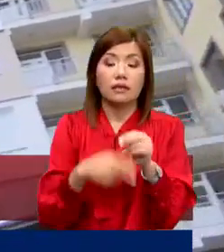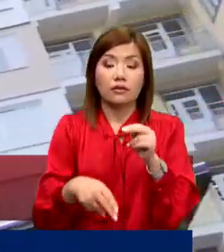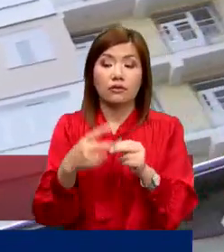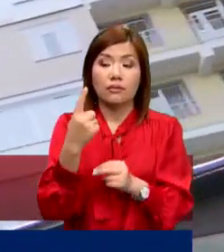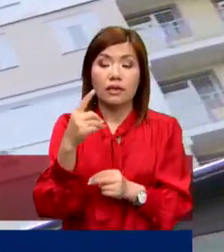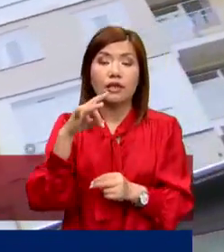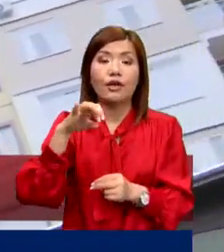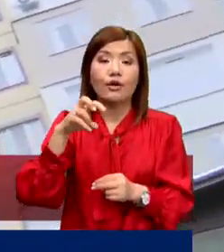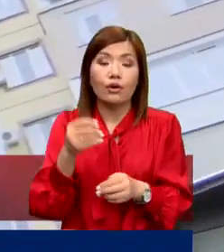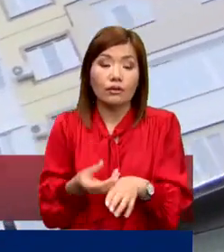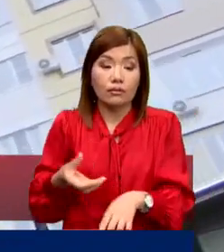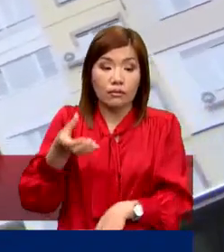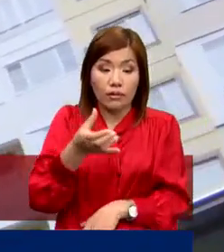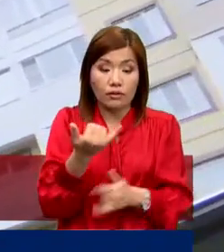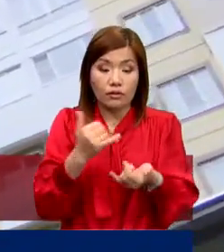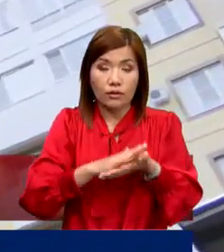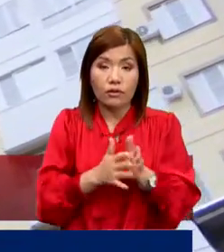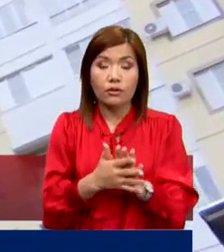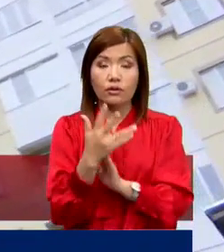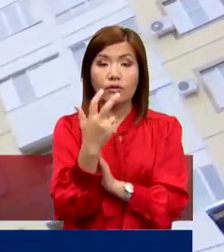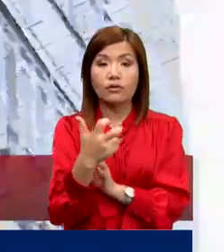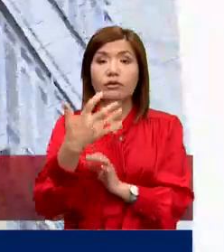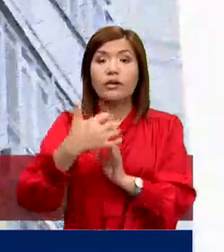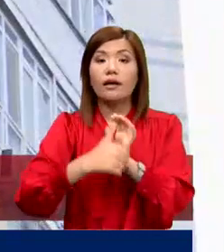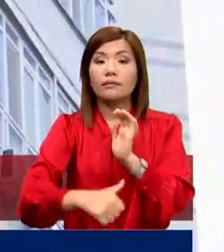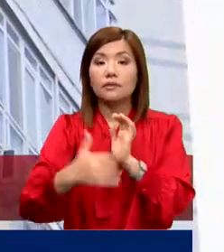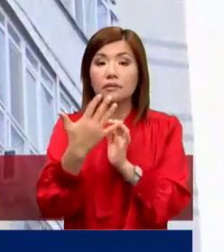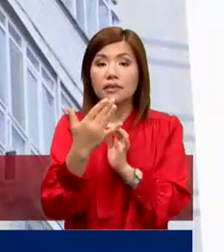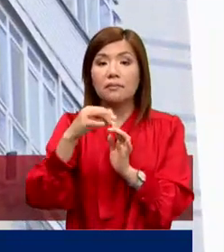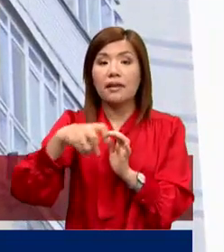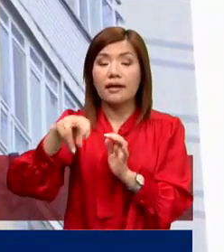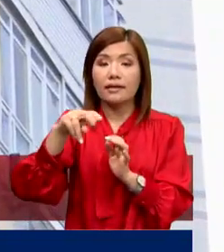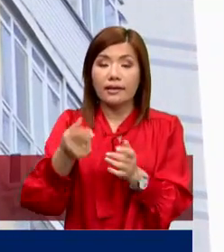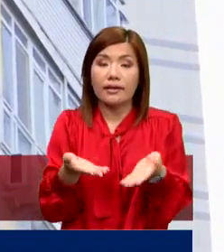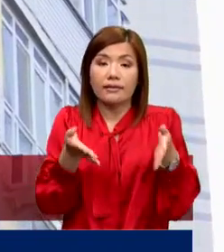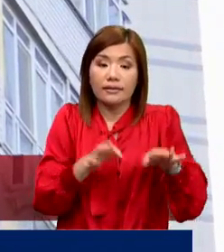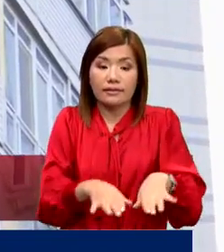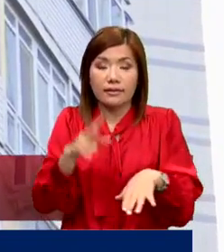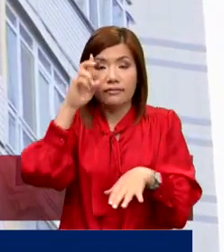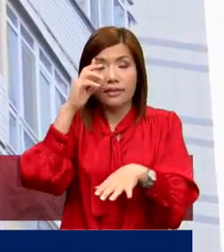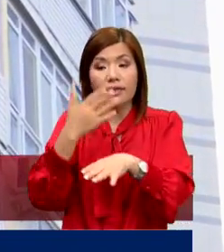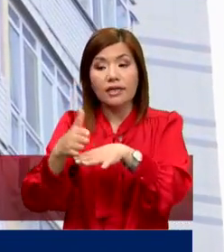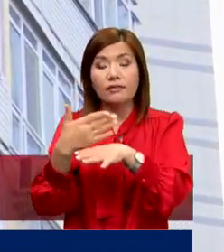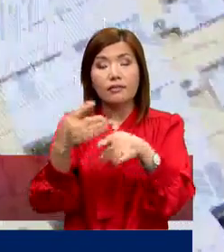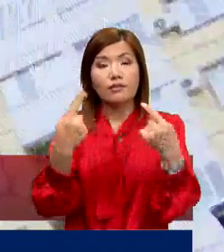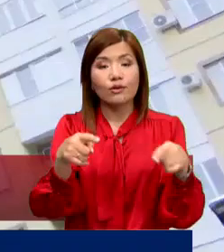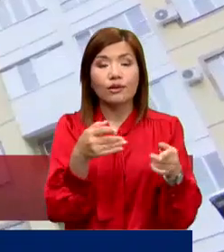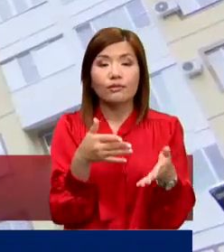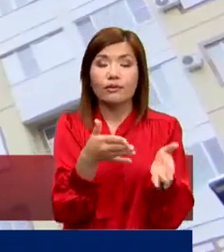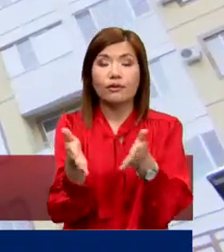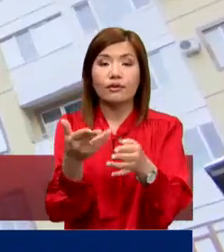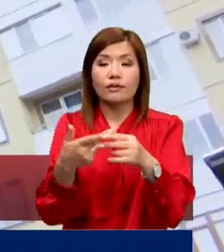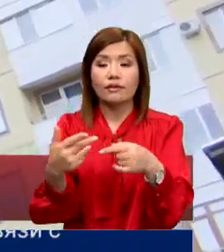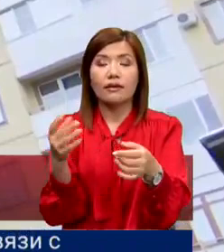теңге құйылған болса, бүгінгі жағдай бойынша 365 миллиард теңге қалды. Ал мемлекеттік ипотеканың басқа түрлері халықтың белгілі